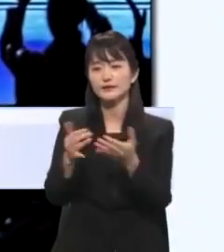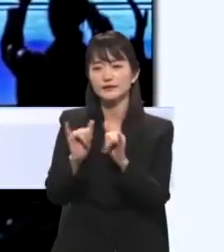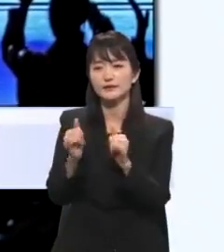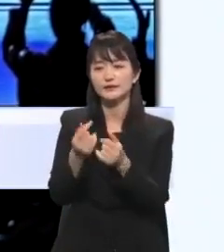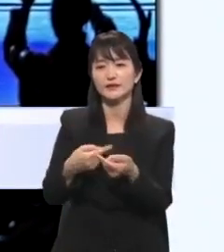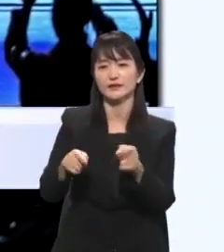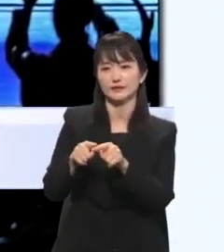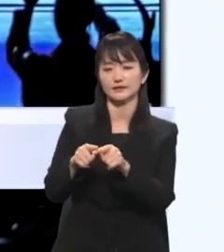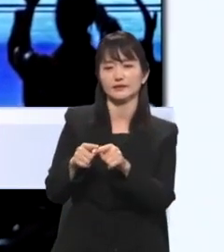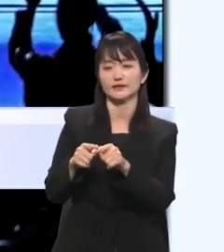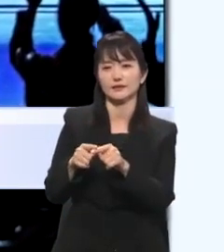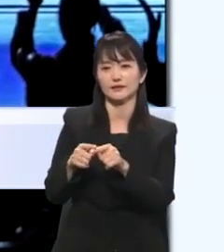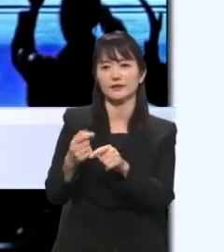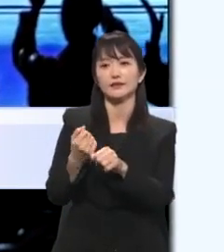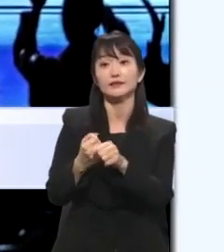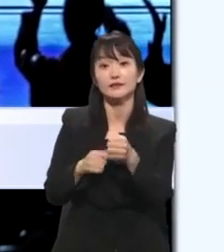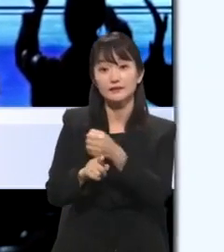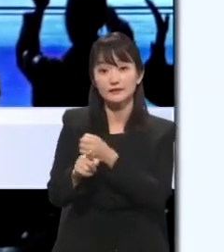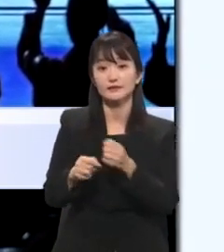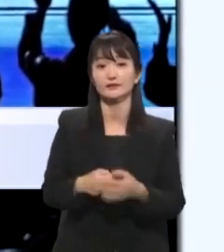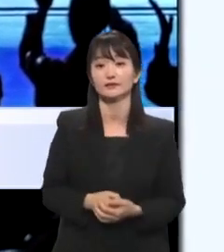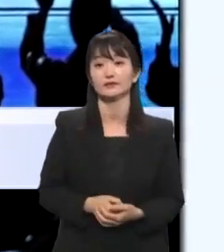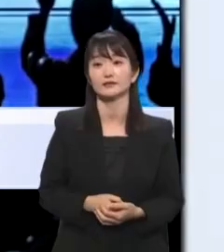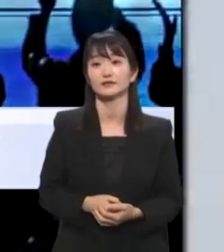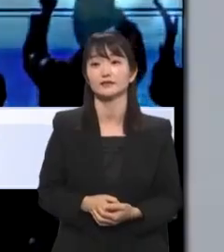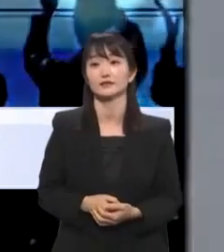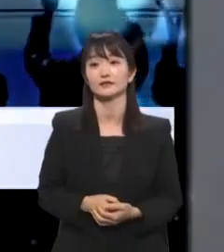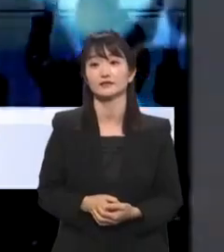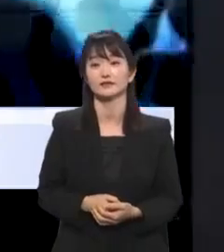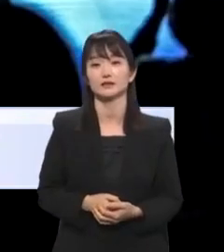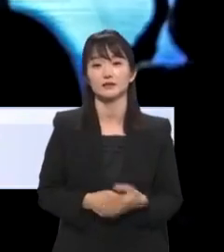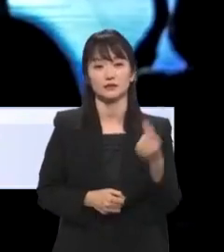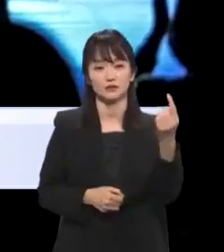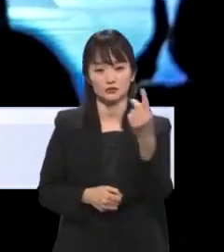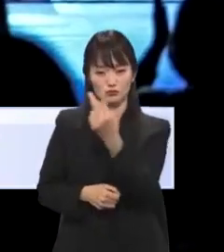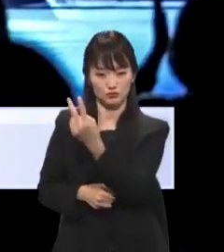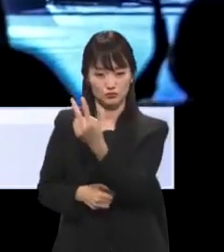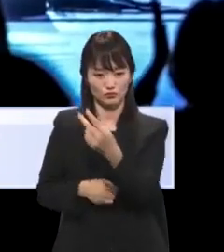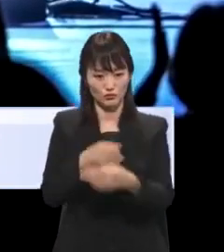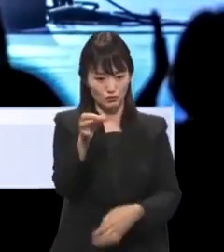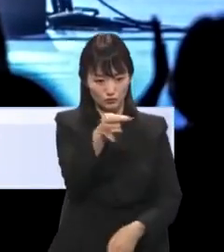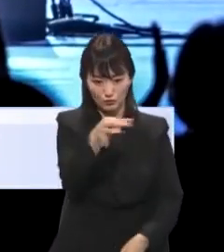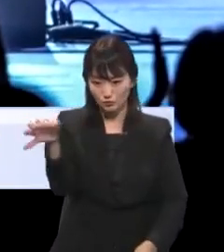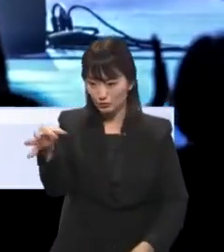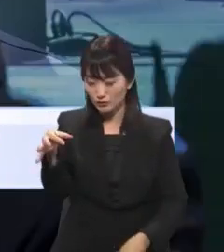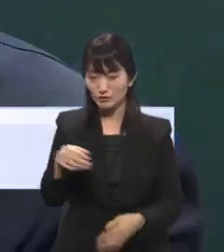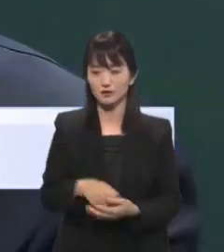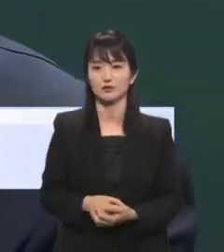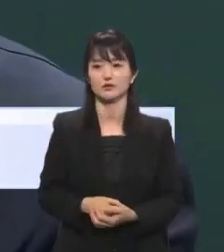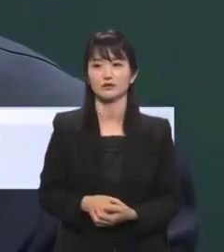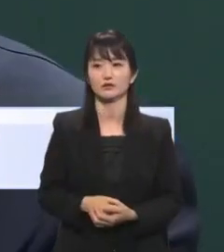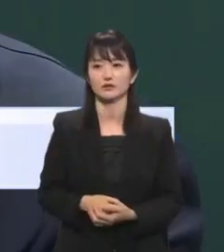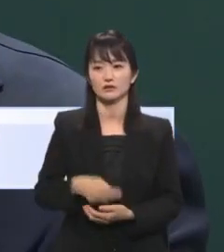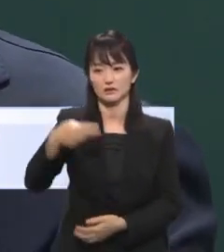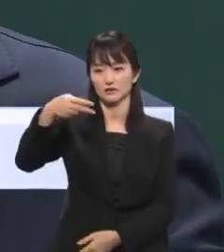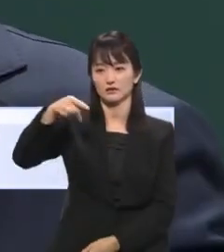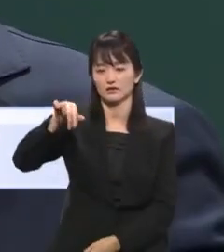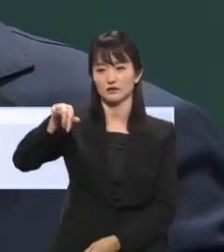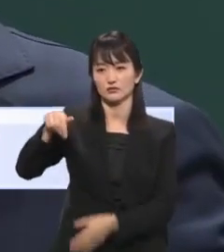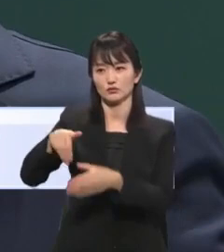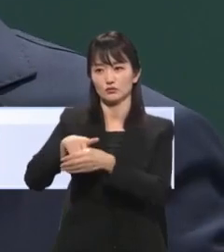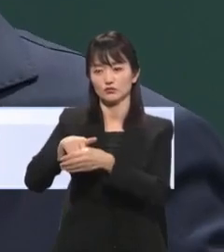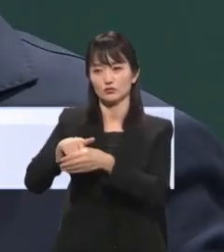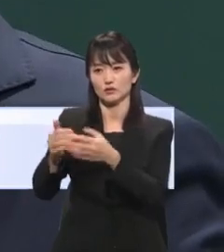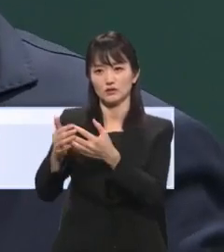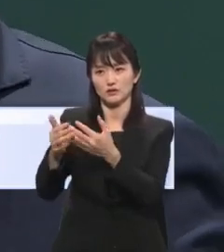의미로 사실은 이외에 다 무료로 하려고 그랬어요. 아. 무료로 하려고 그러다가 세종문화회관도 공동기획인데 예. 이게